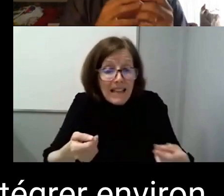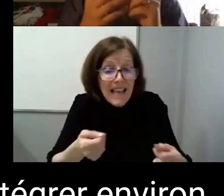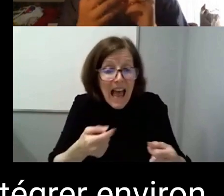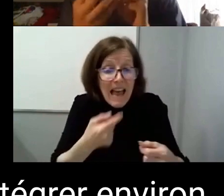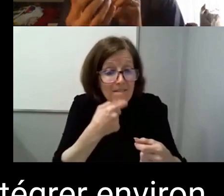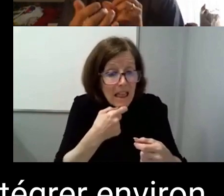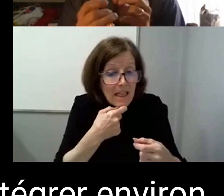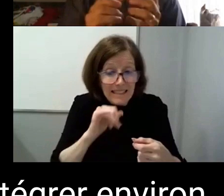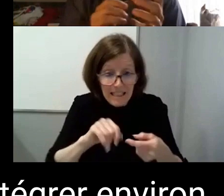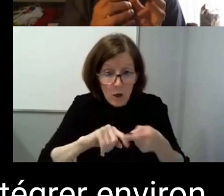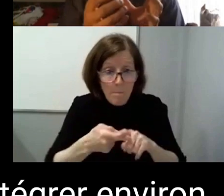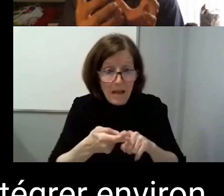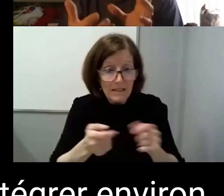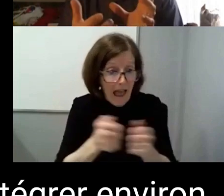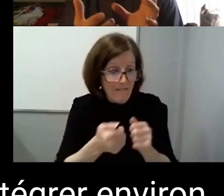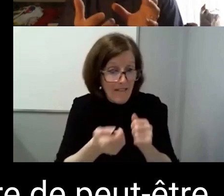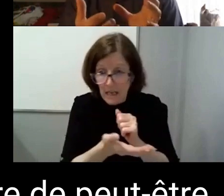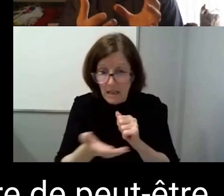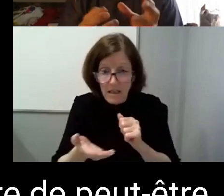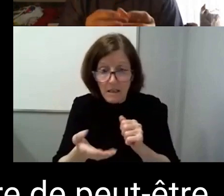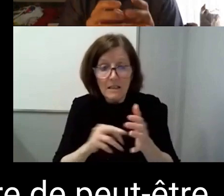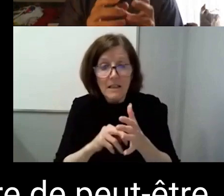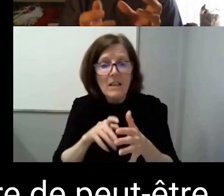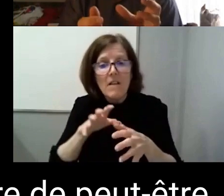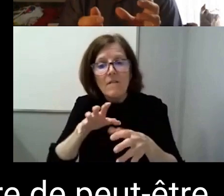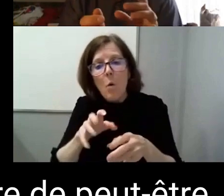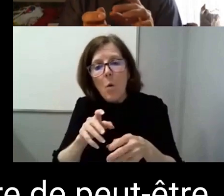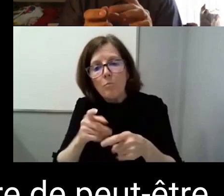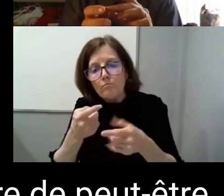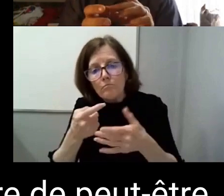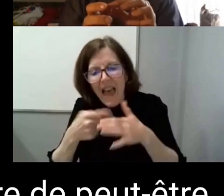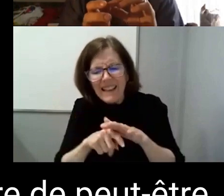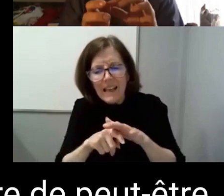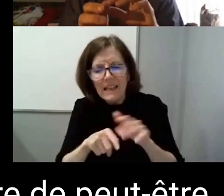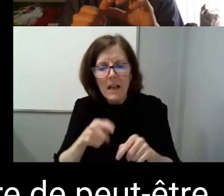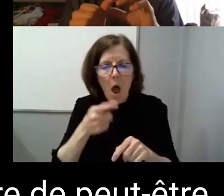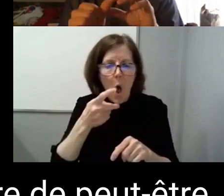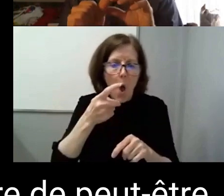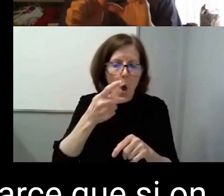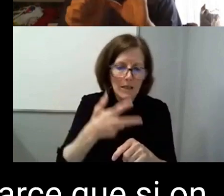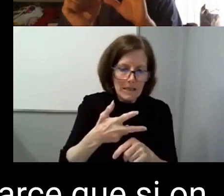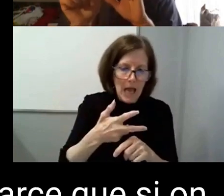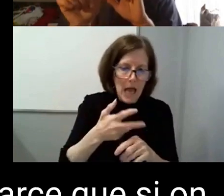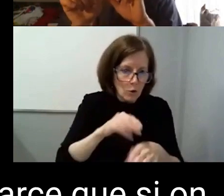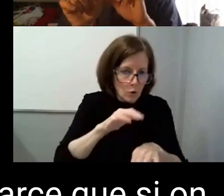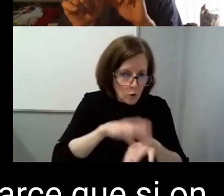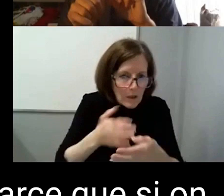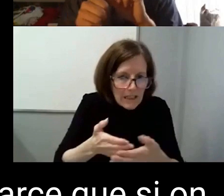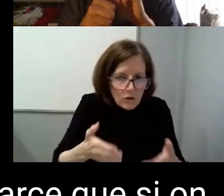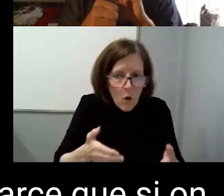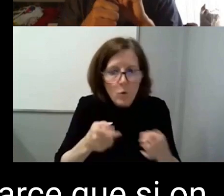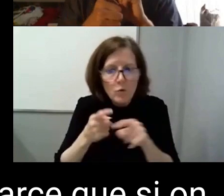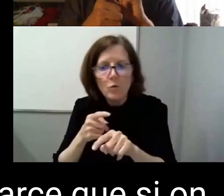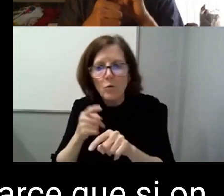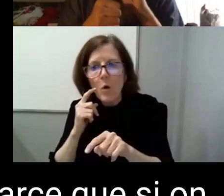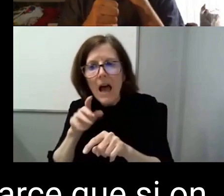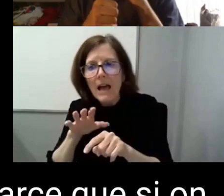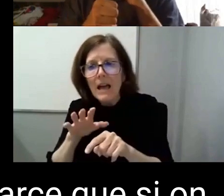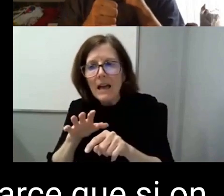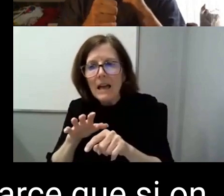avec ça, on va essayer d'intégrer environ 1/3 de matière plus grossière, c'est-à-dire de peut-être 1 ou 2 phalanges hein,